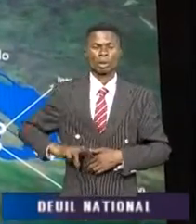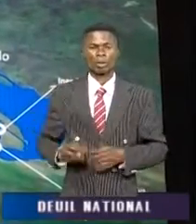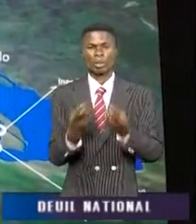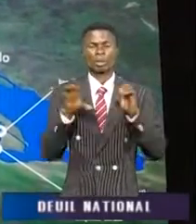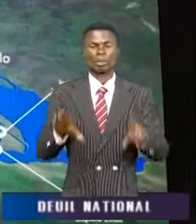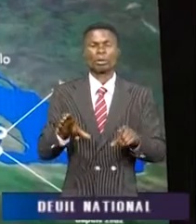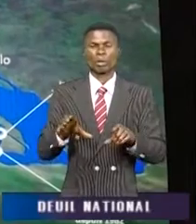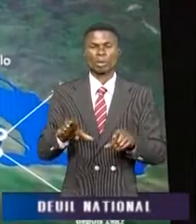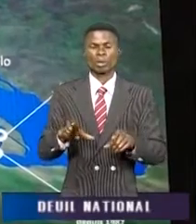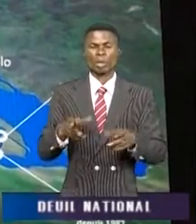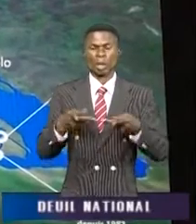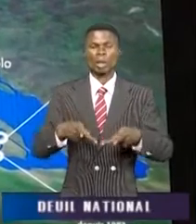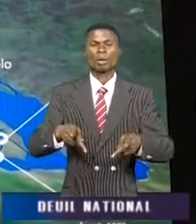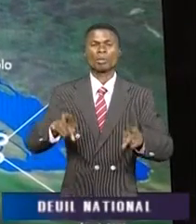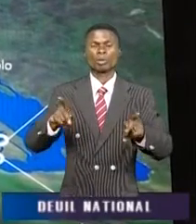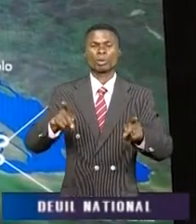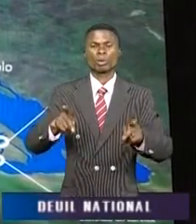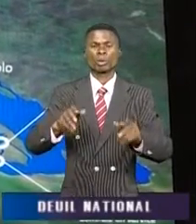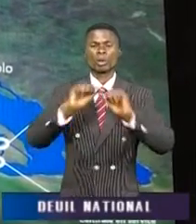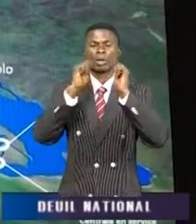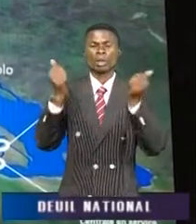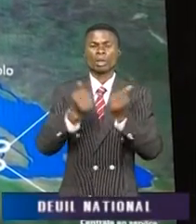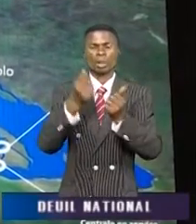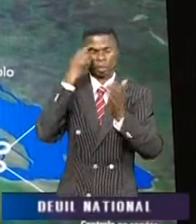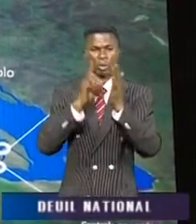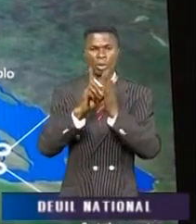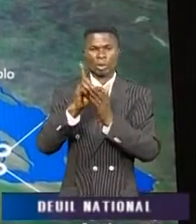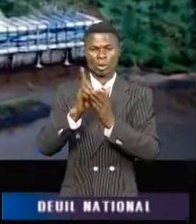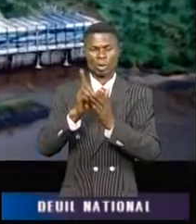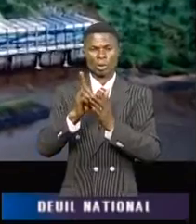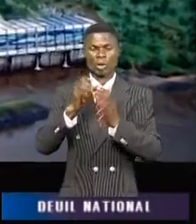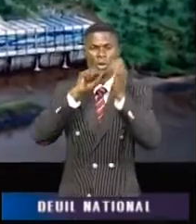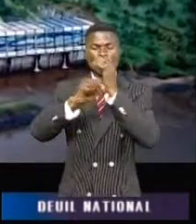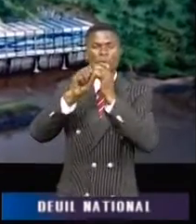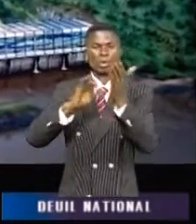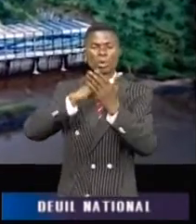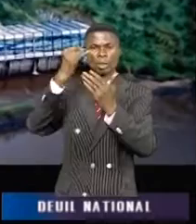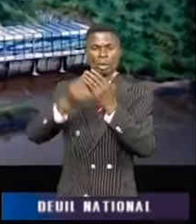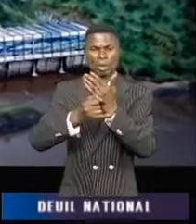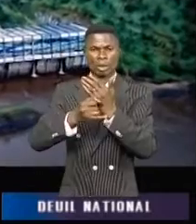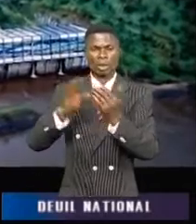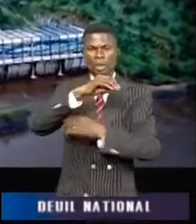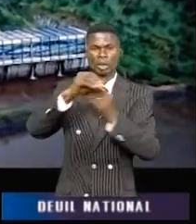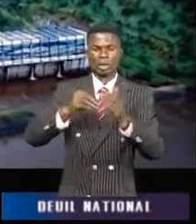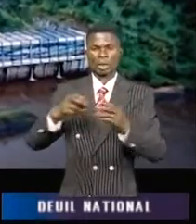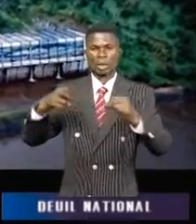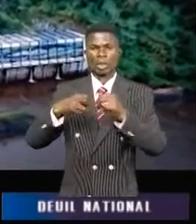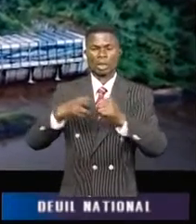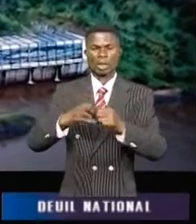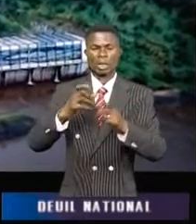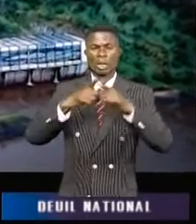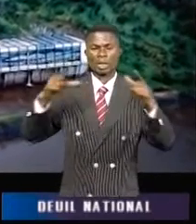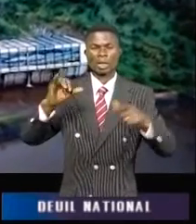démocratique du Congo, par le truchement de l'Agence pour le développement et la promotion du projet de la centrale hydroélectrique Grand